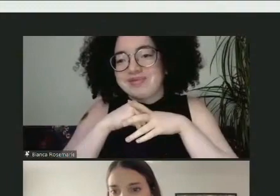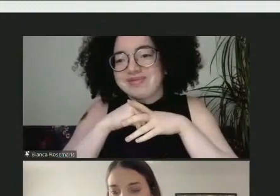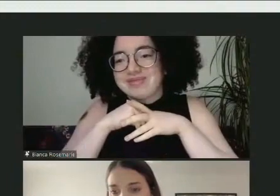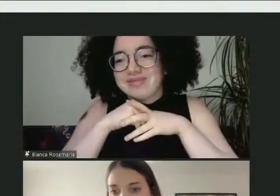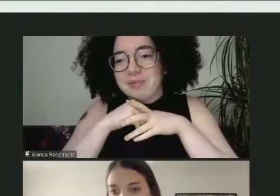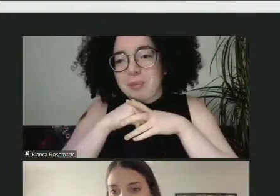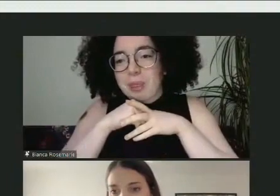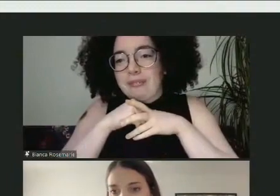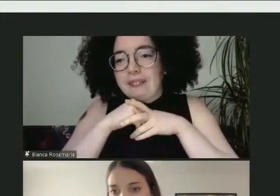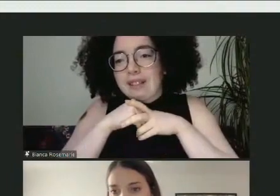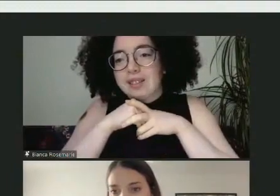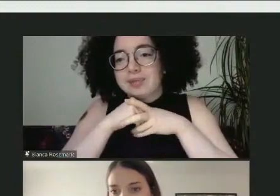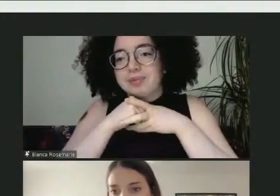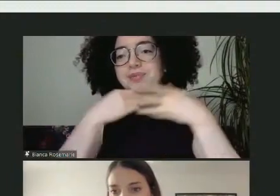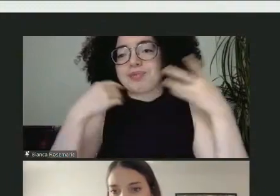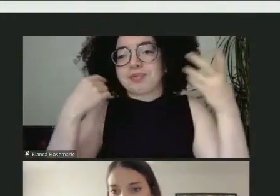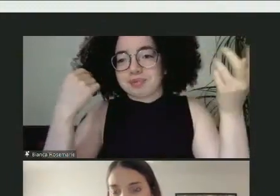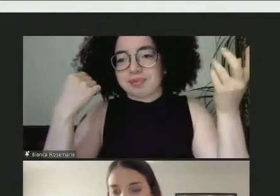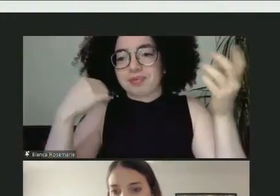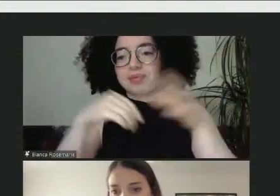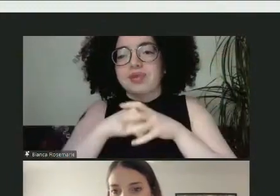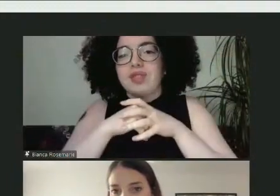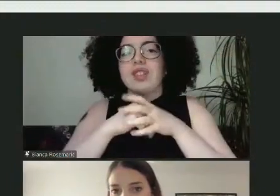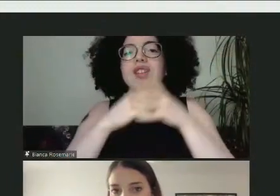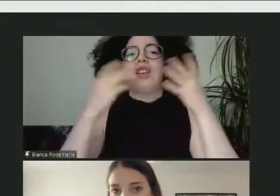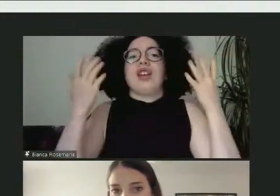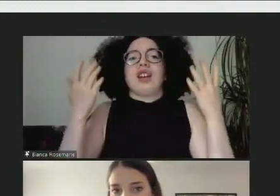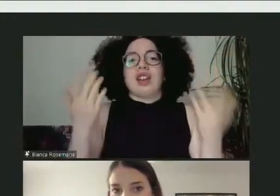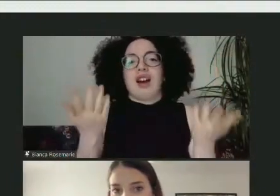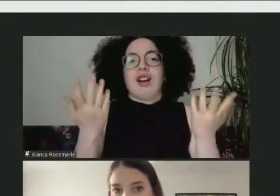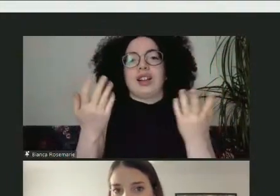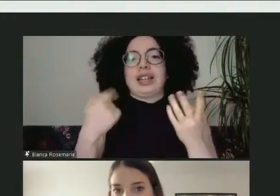Und dann ist das der Hörverlust immer stärker geworden.